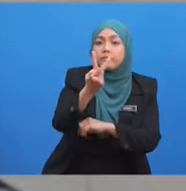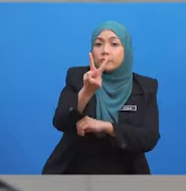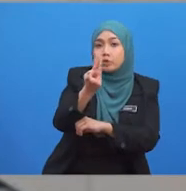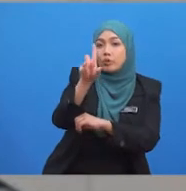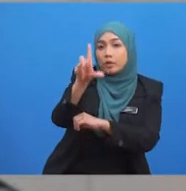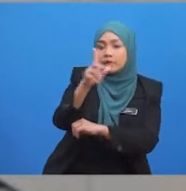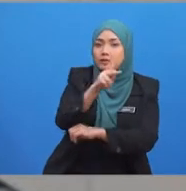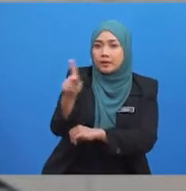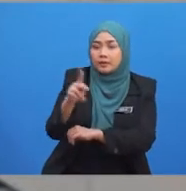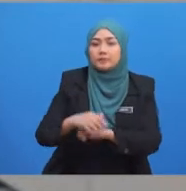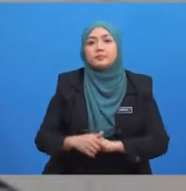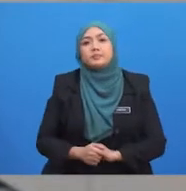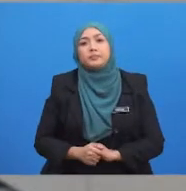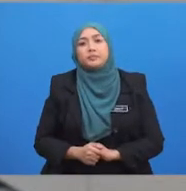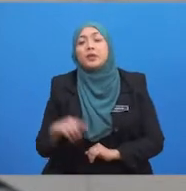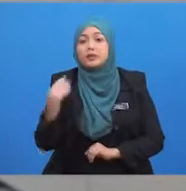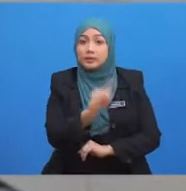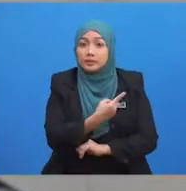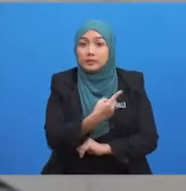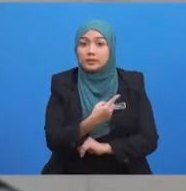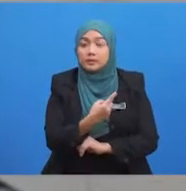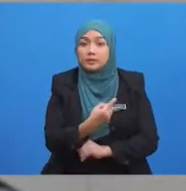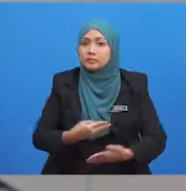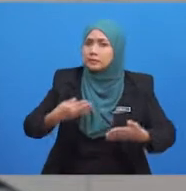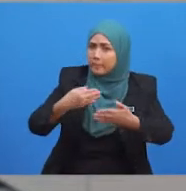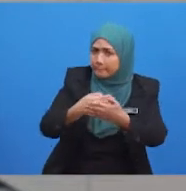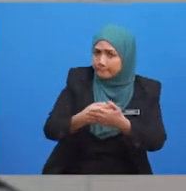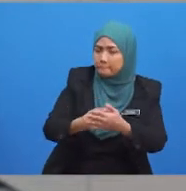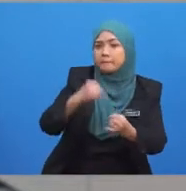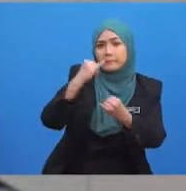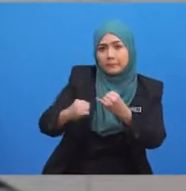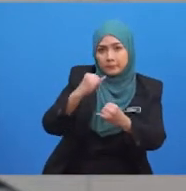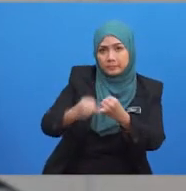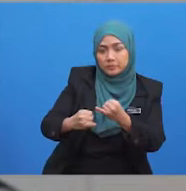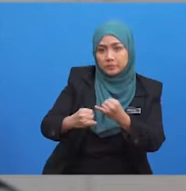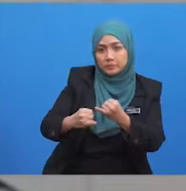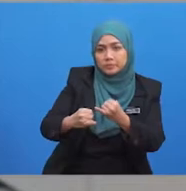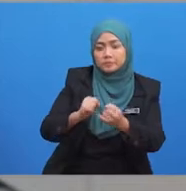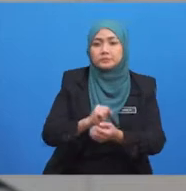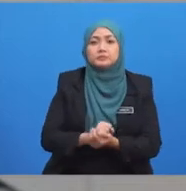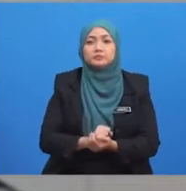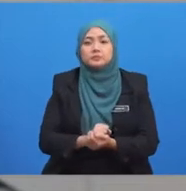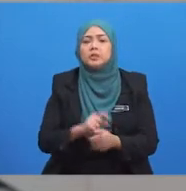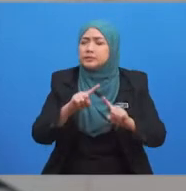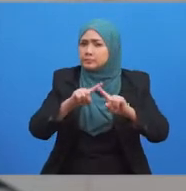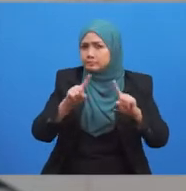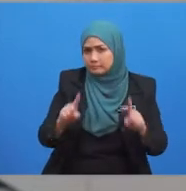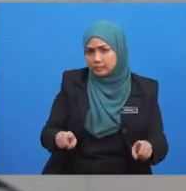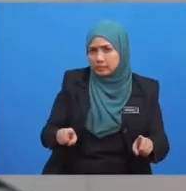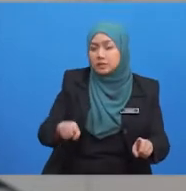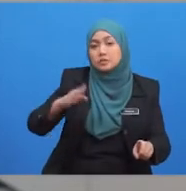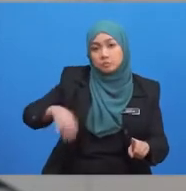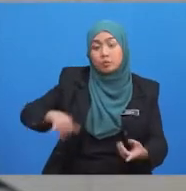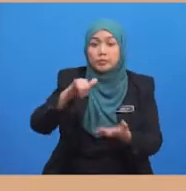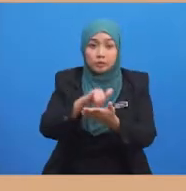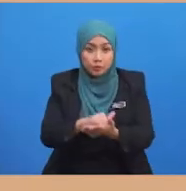Murid-murid sekalian, kita sudah hampir sampai ke penghujung episod pada kali ini. Akan tetapi, sebelum